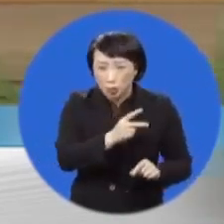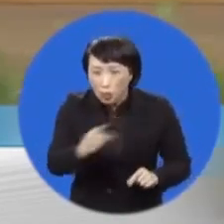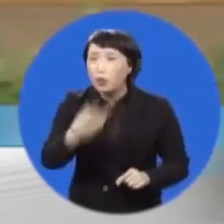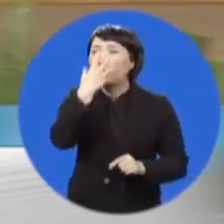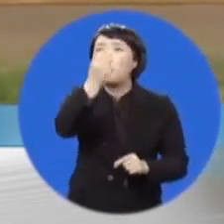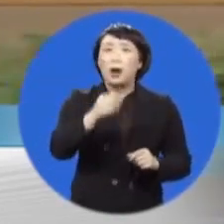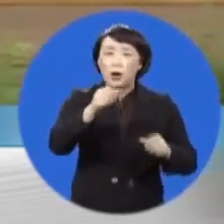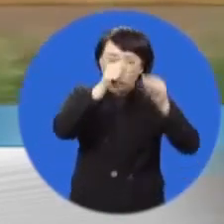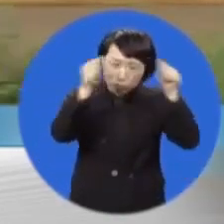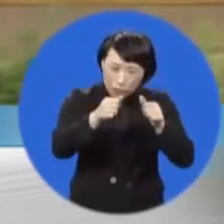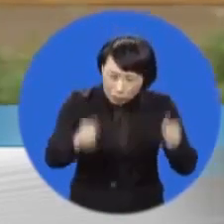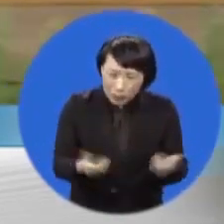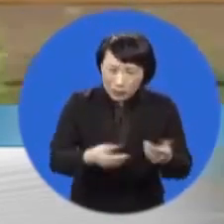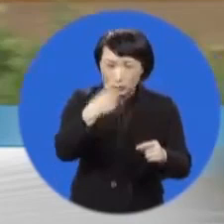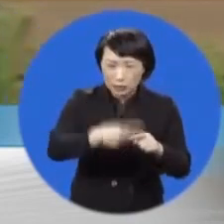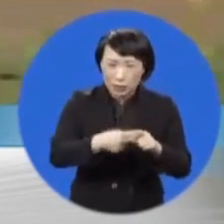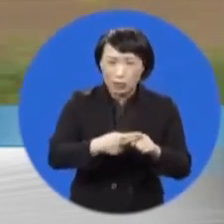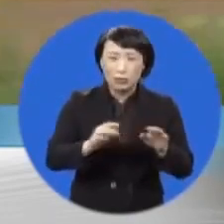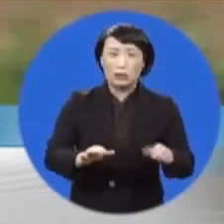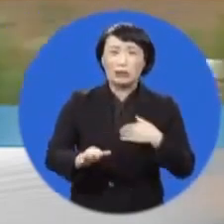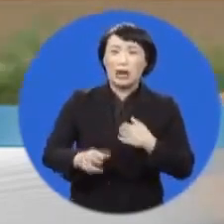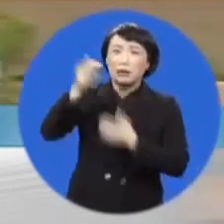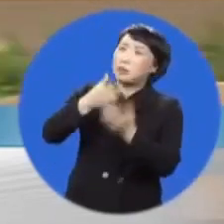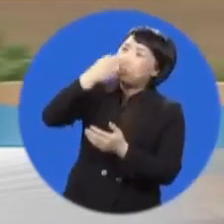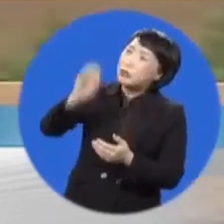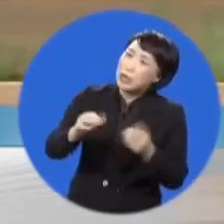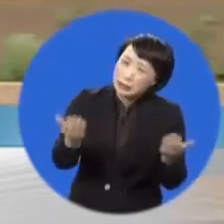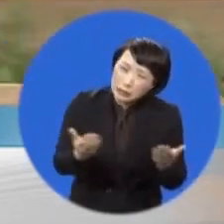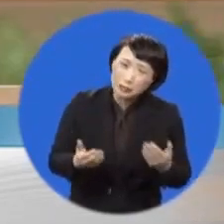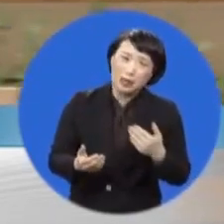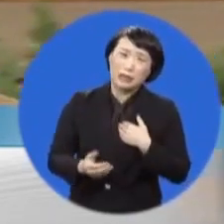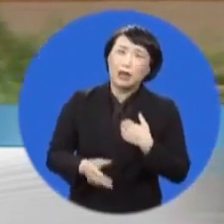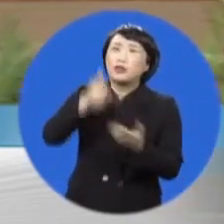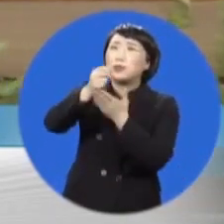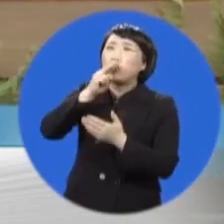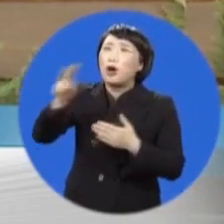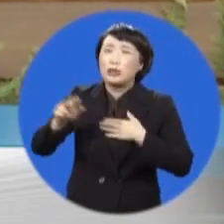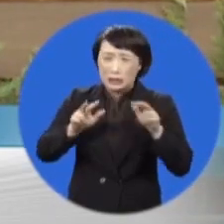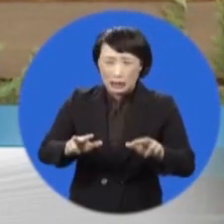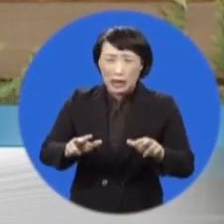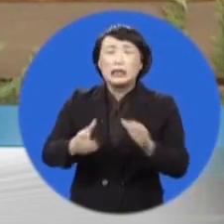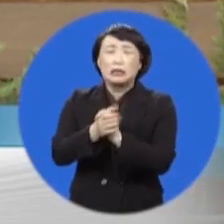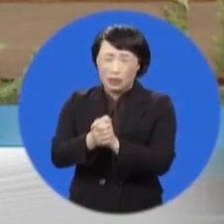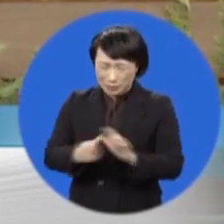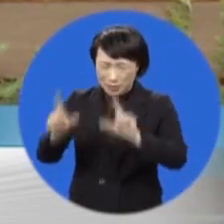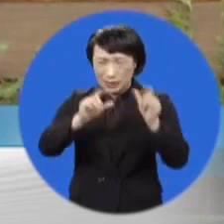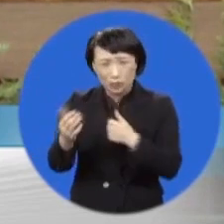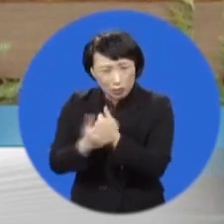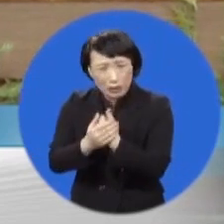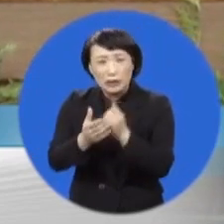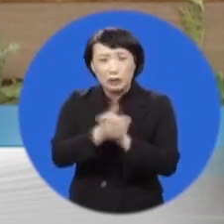의상 땅 됩니다 이거 준 충 말로 하나님을 무시하는 힘입니다 주용 난지도 8개 없어서